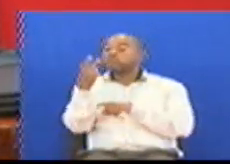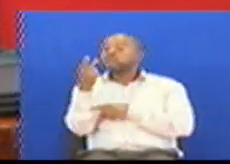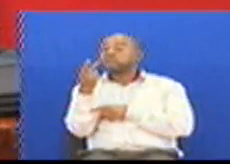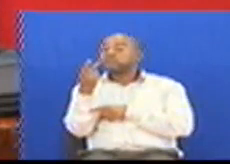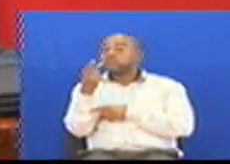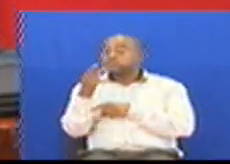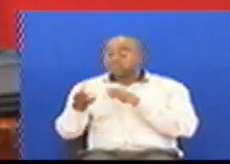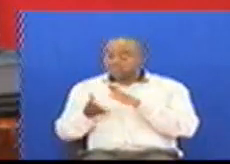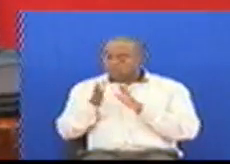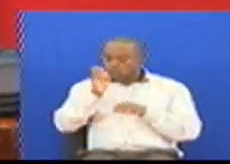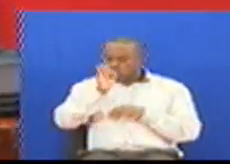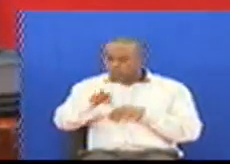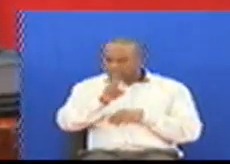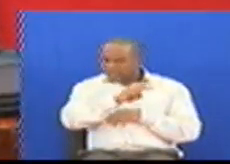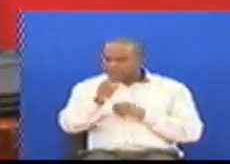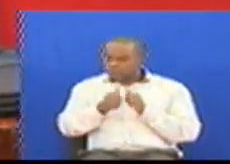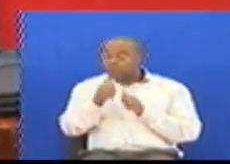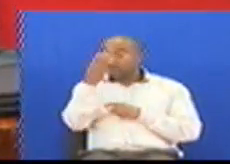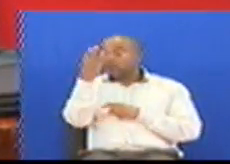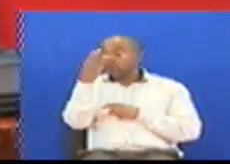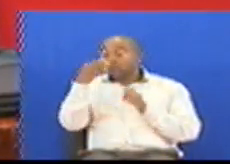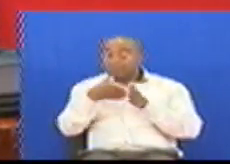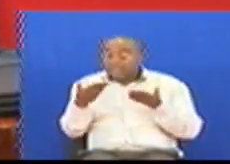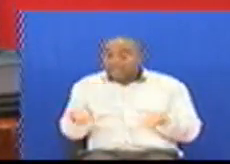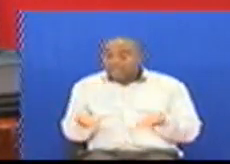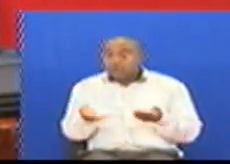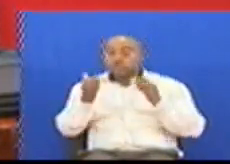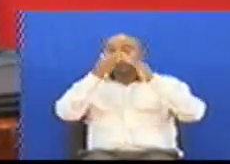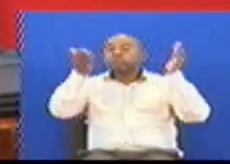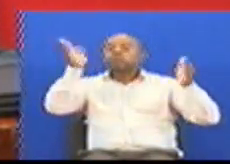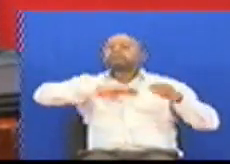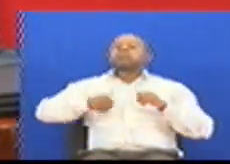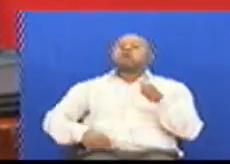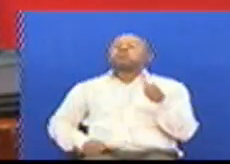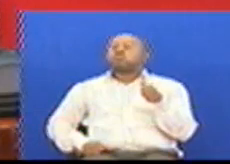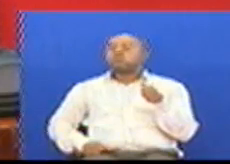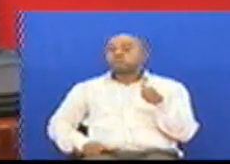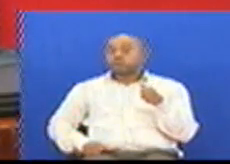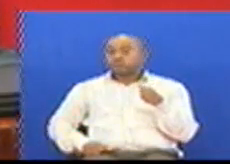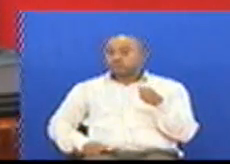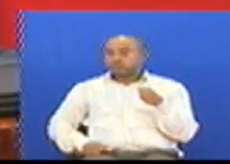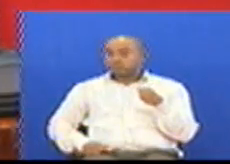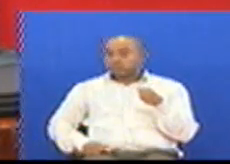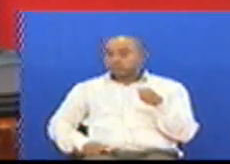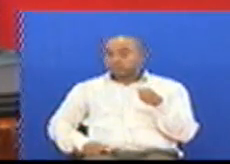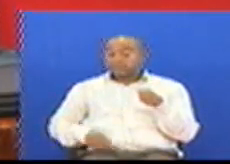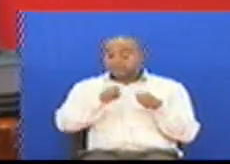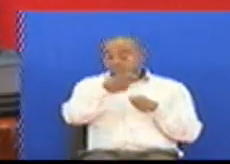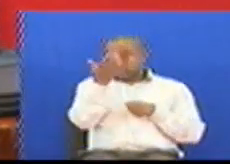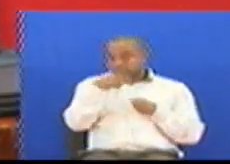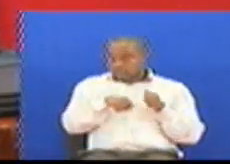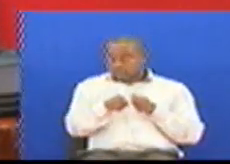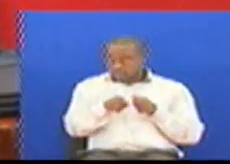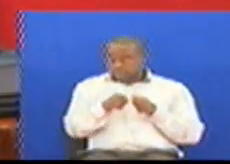mwaka 2013, zile nyumba bado hazijakamilishwa. Na wakati huo zilikuwa zinajengwa na ile shirika la